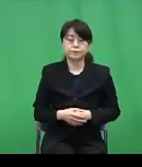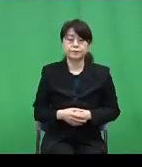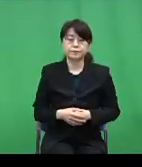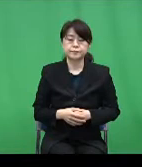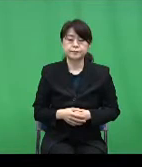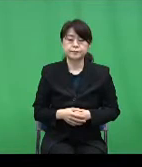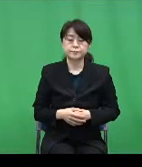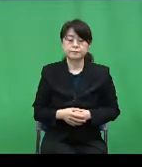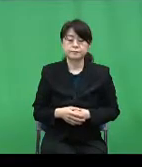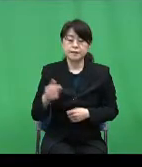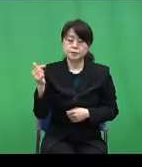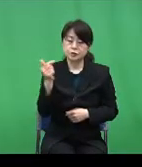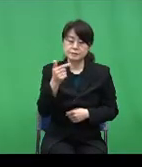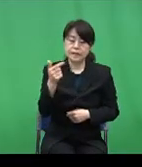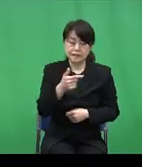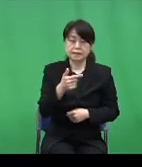ね、